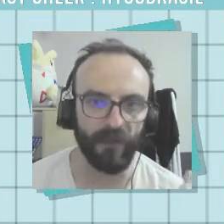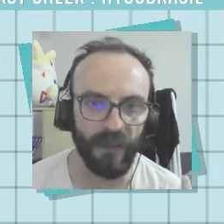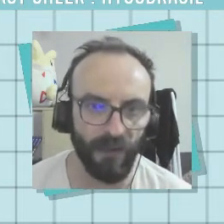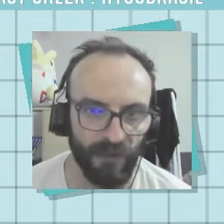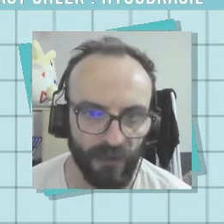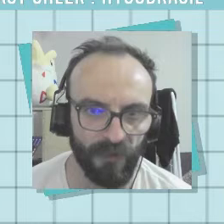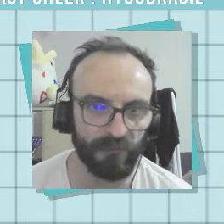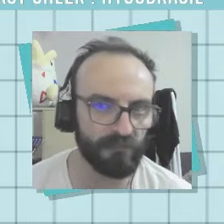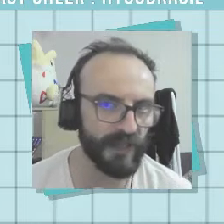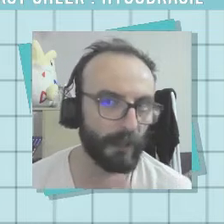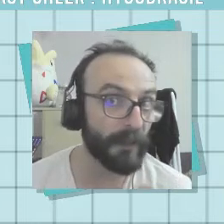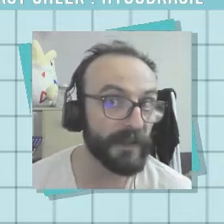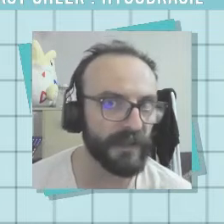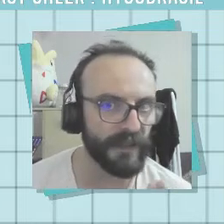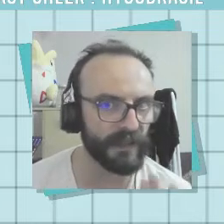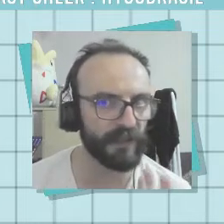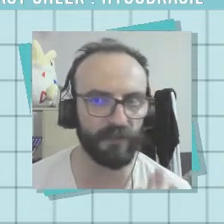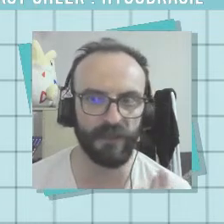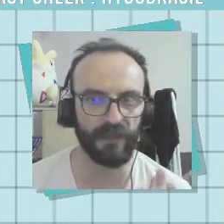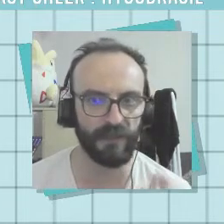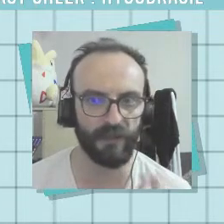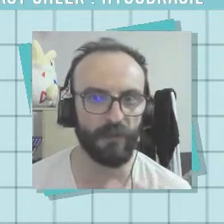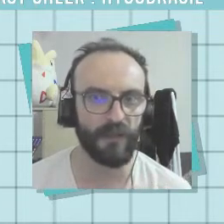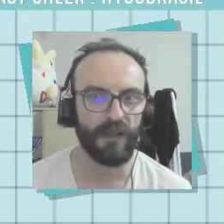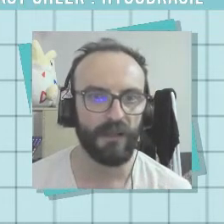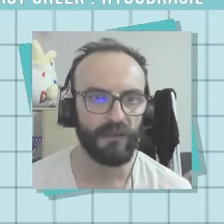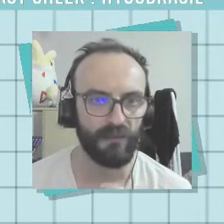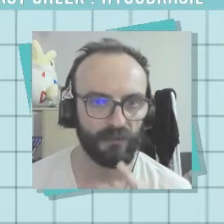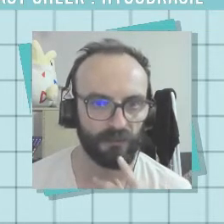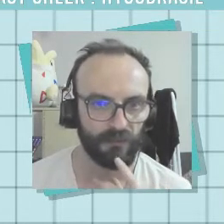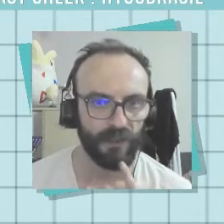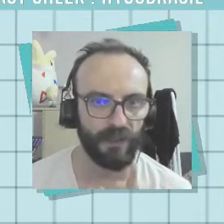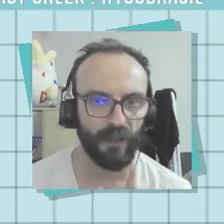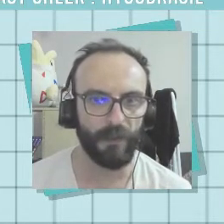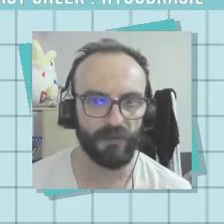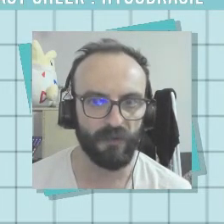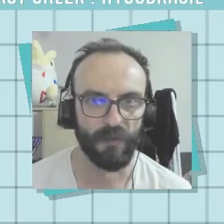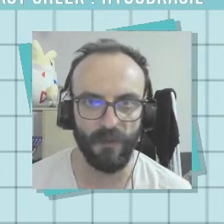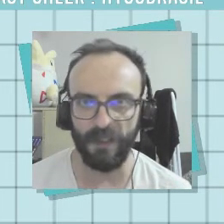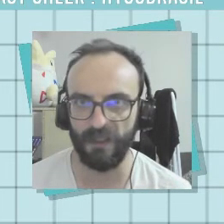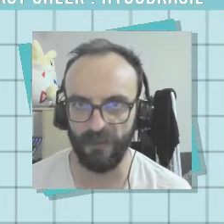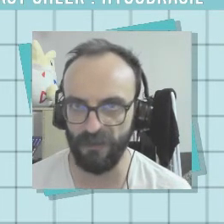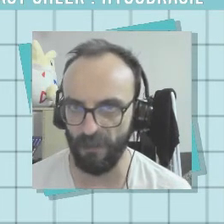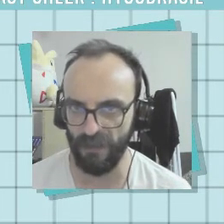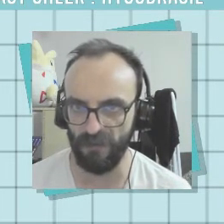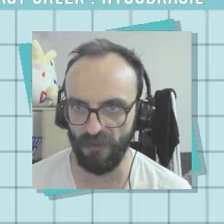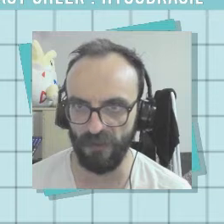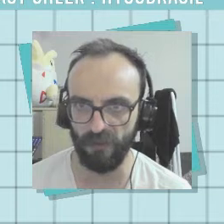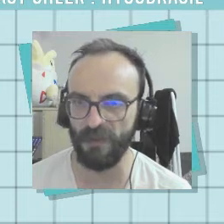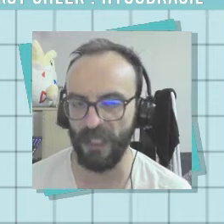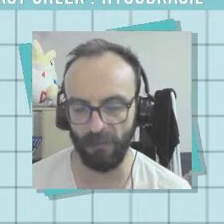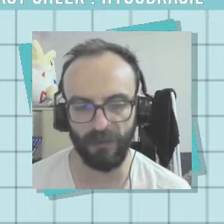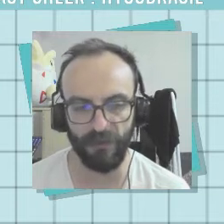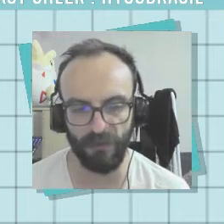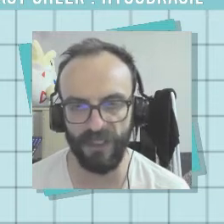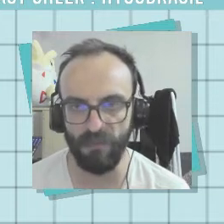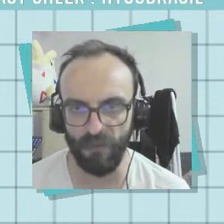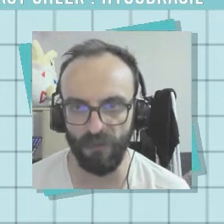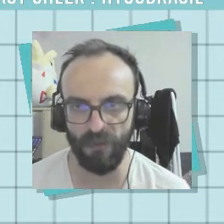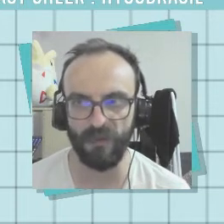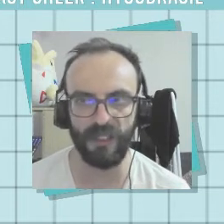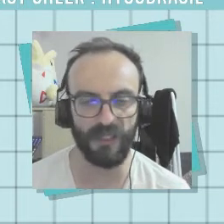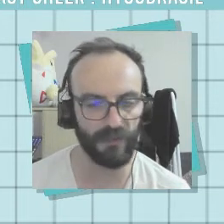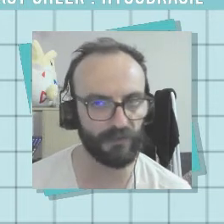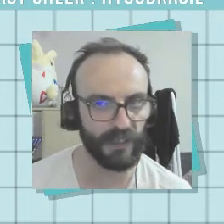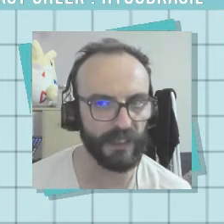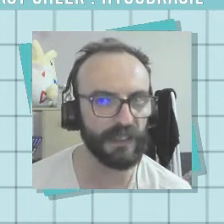Effectivement, il est entendant, c'est pas précisé qu'il connaît des... D'ailleurs, pardon, je ne pense pas qu'il connaisse de personnes sourdes et tout, puisqu'à un moment il fait le signe pour